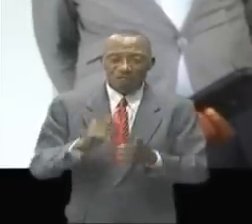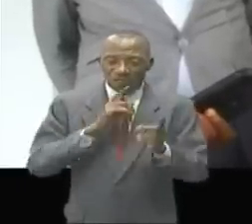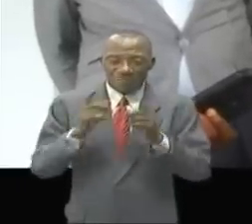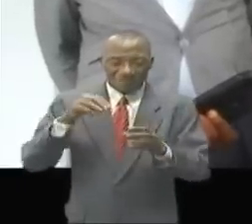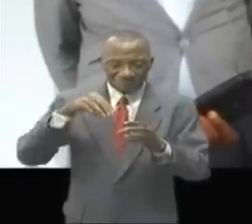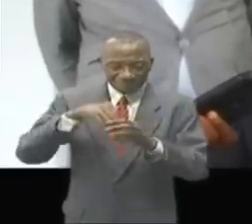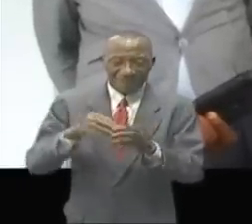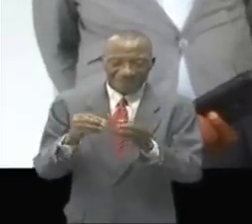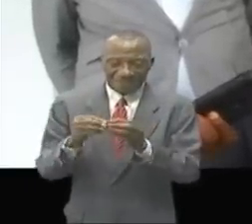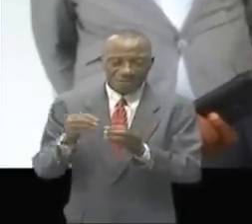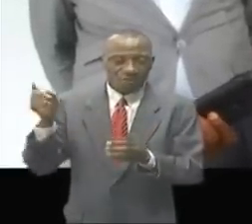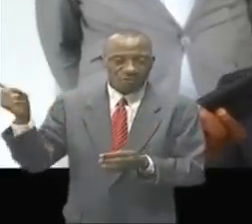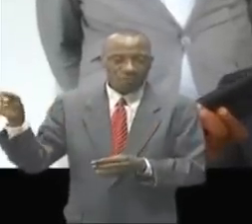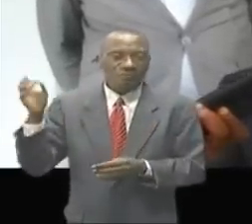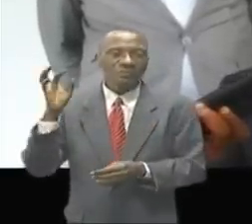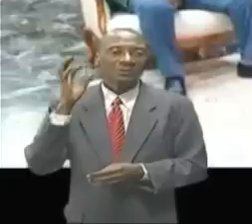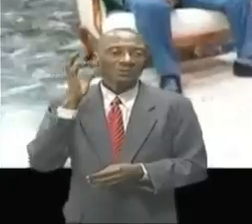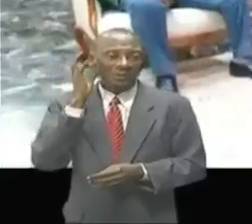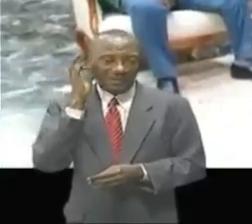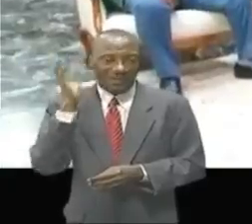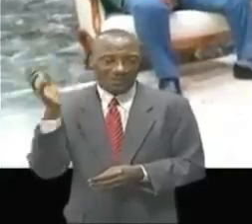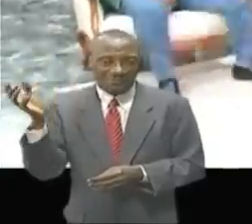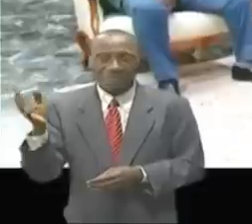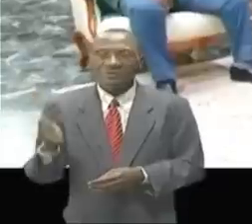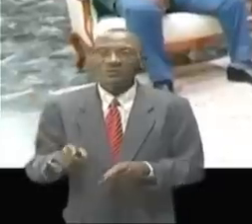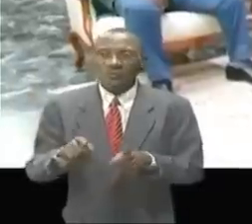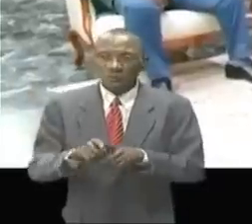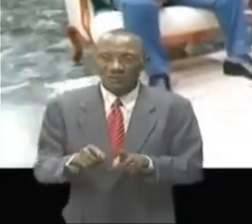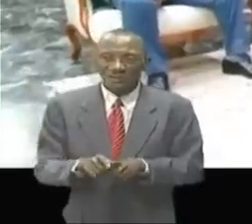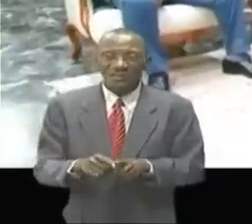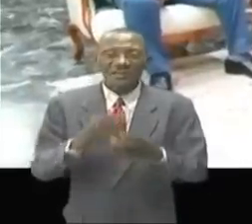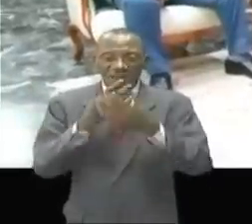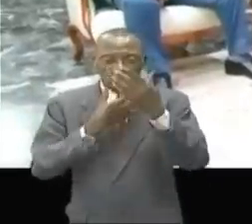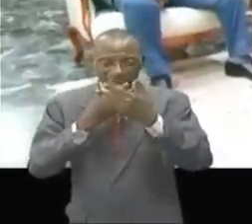qu'au sommet de Luanda. La position de la République démocratique du Congo